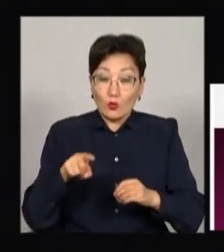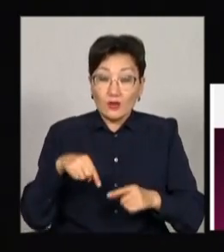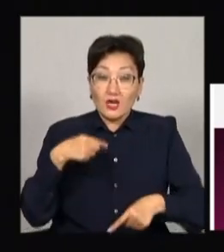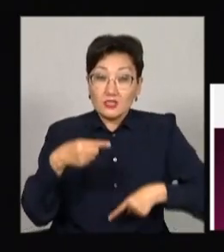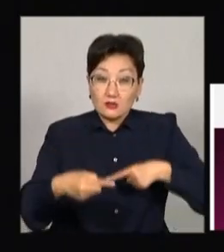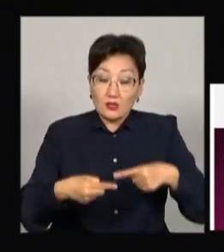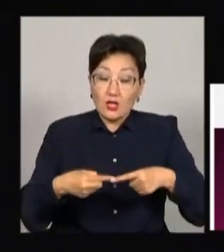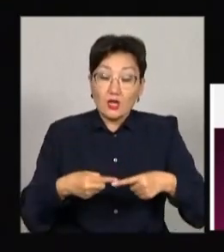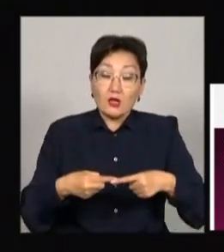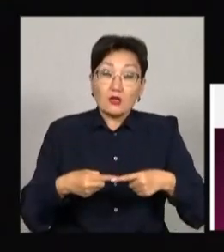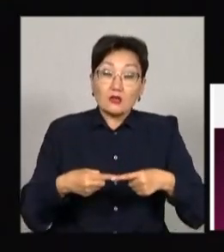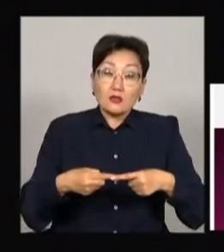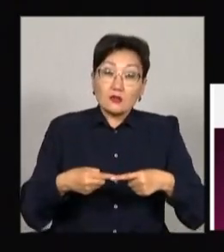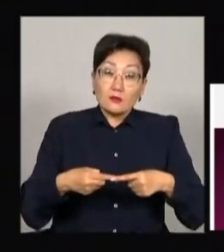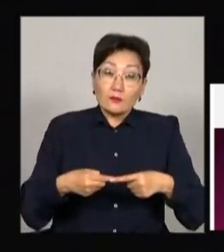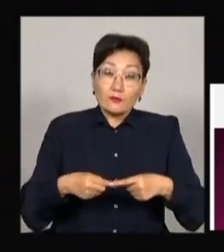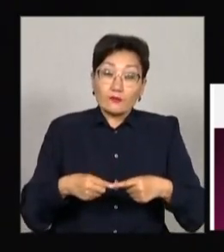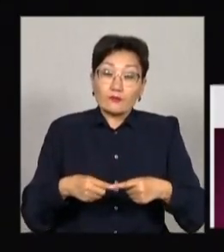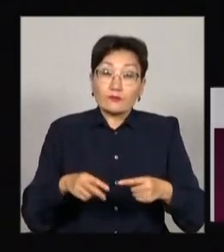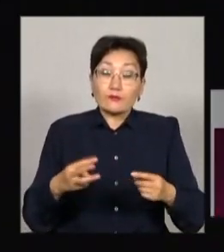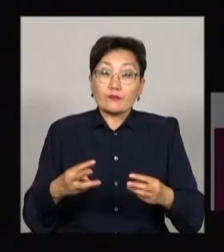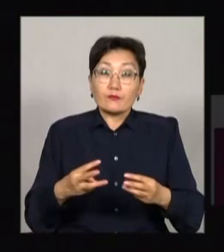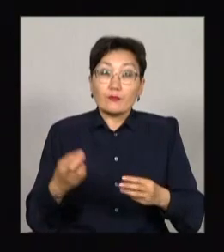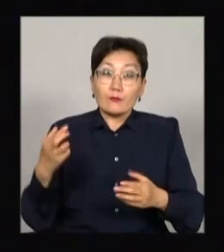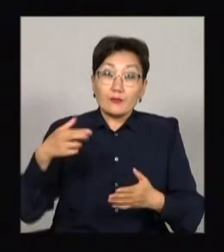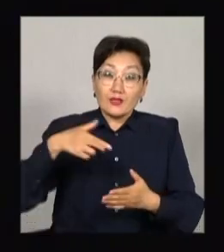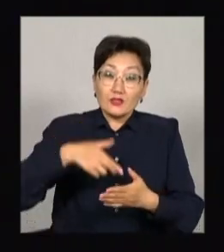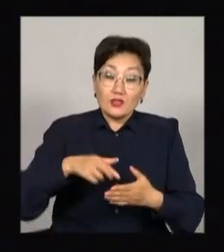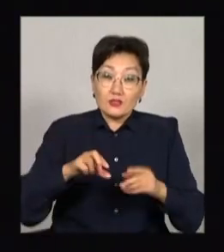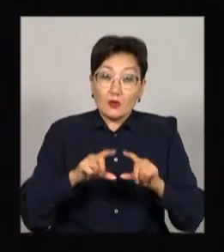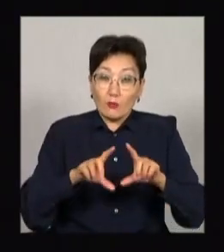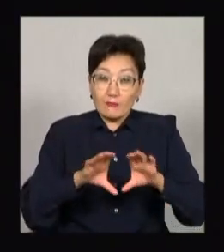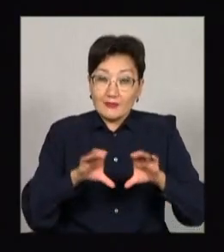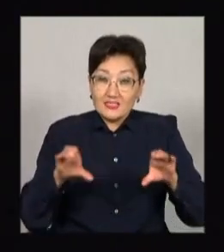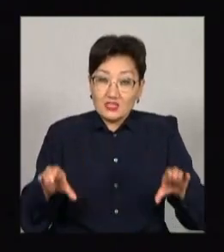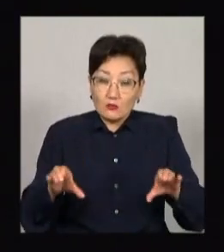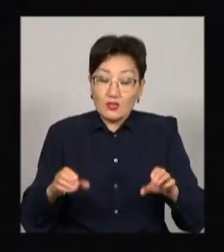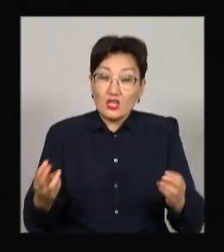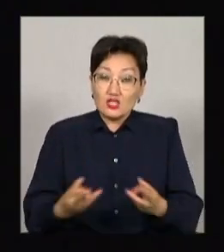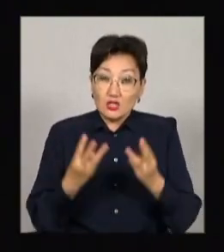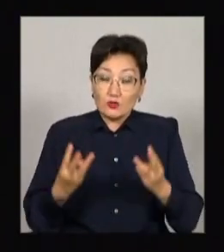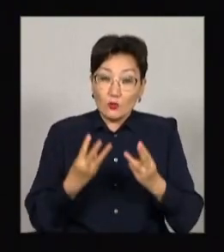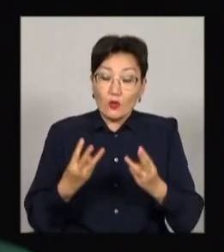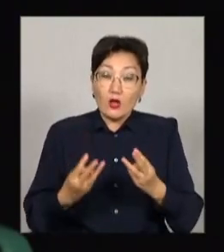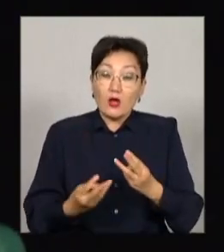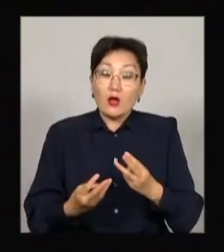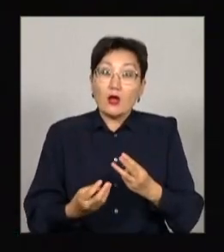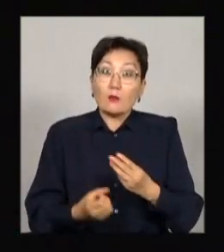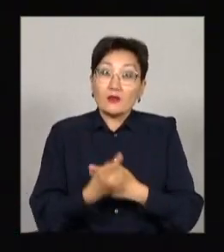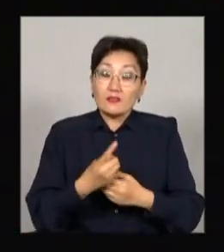арқылы жаңағы жанар жағармай құю цистернасының жануы деген ақпарат келіп